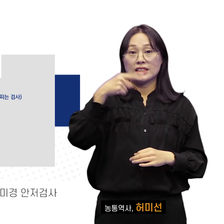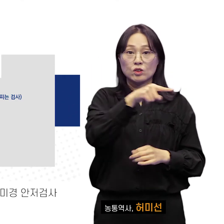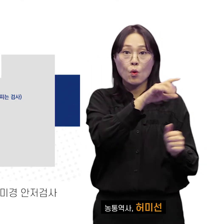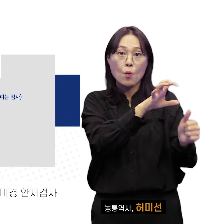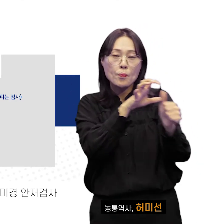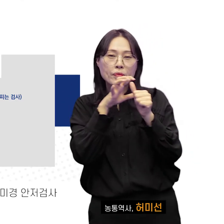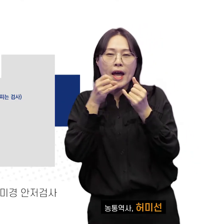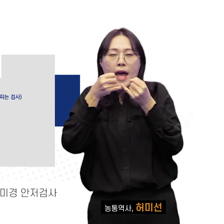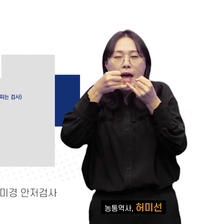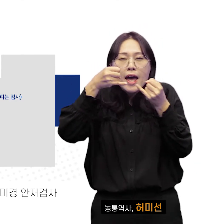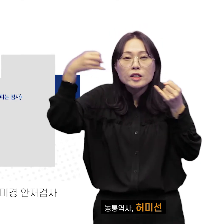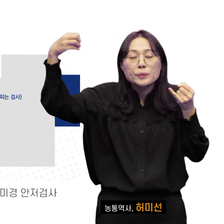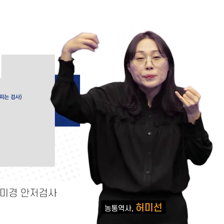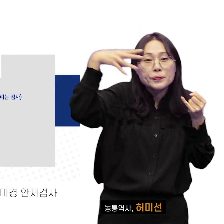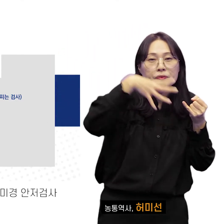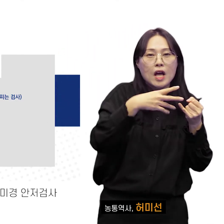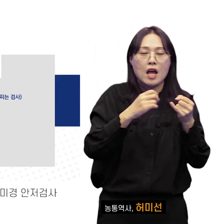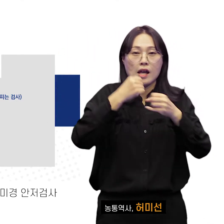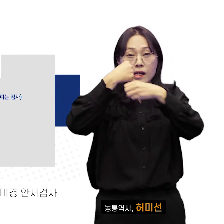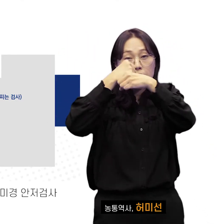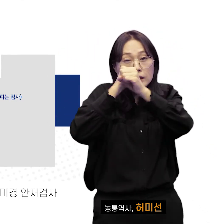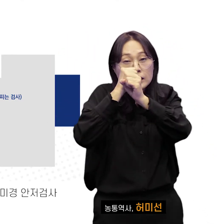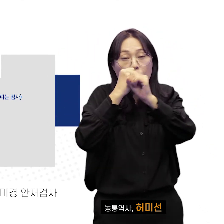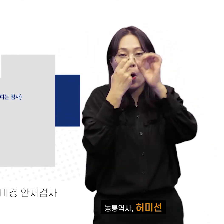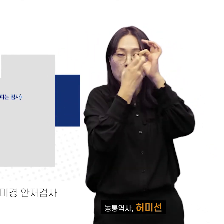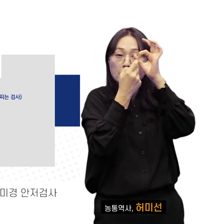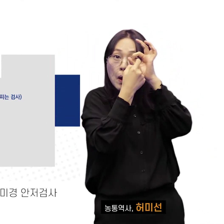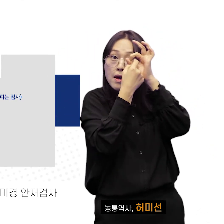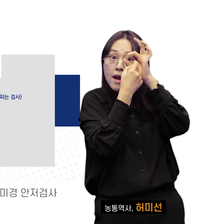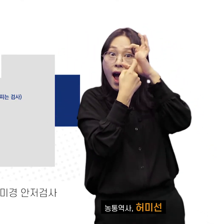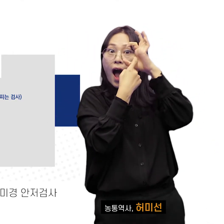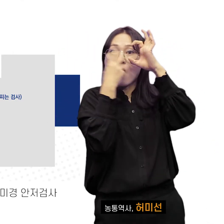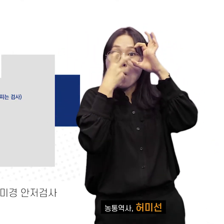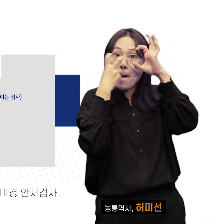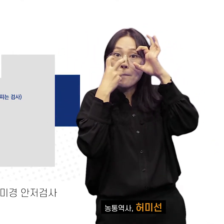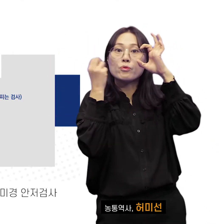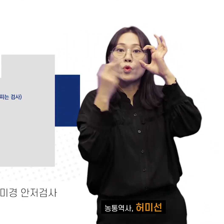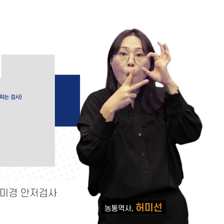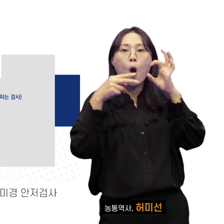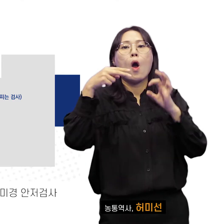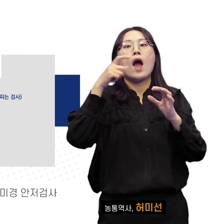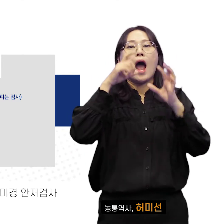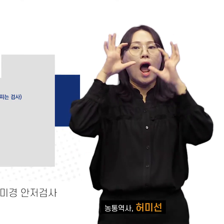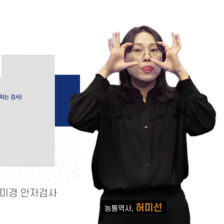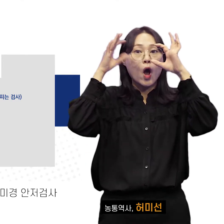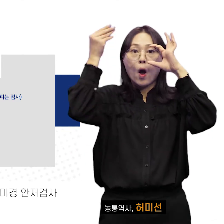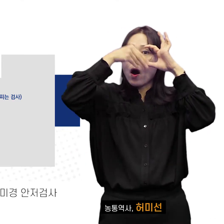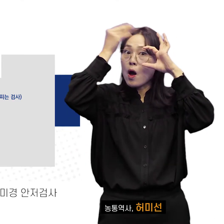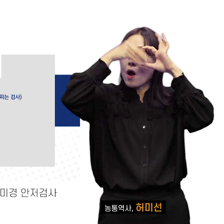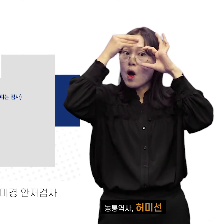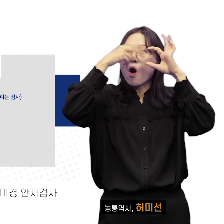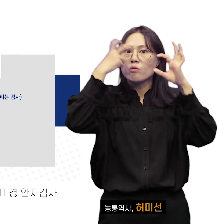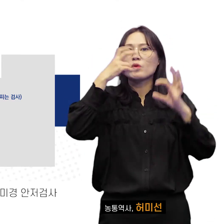렌즈를 이용한 세극등 현미경 안저 검사 또는 도상검 안경 검사가 있습니다.